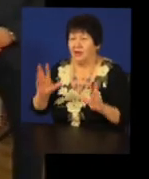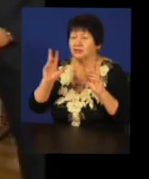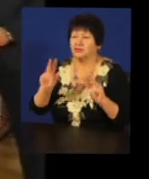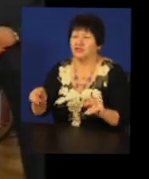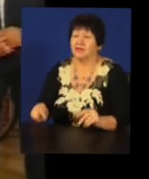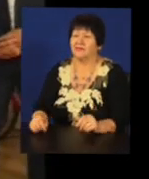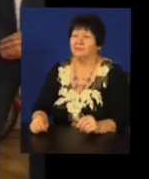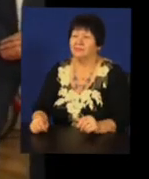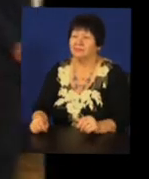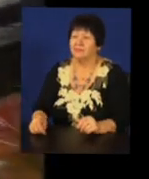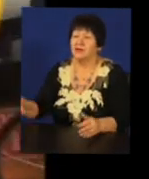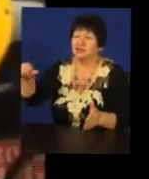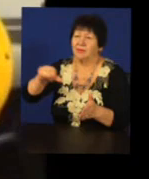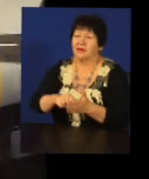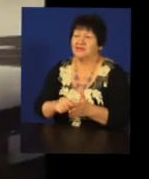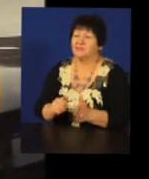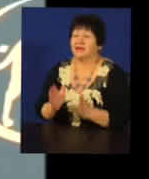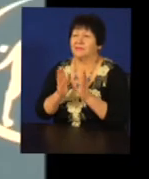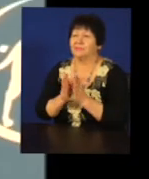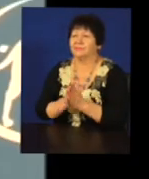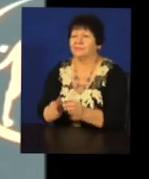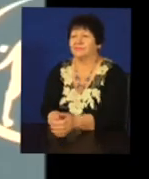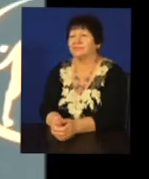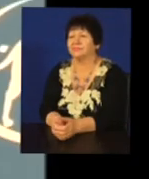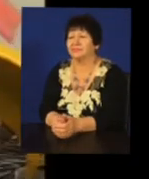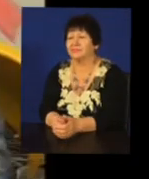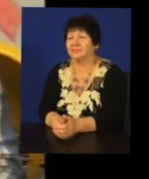Succes și mai participăm. Haideți. Mulțumim frumos.